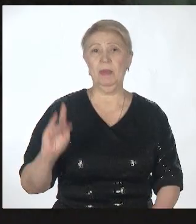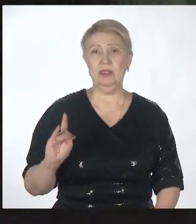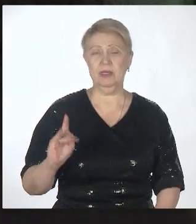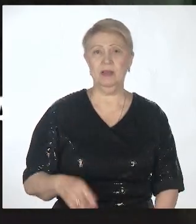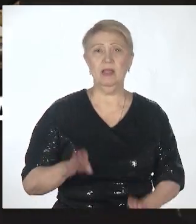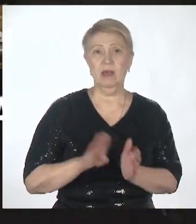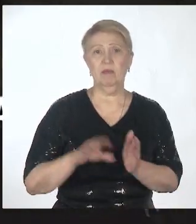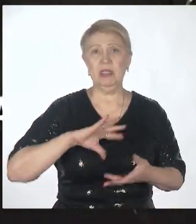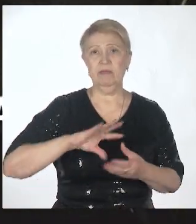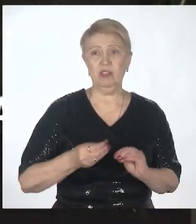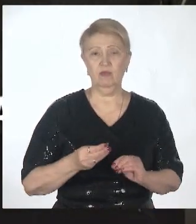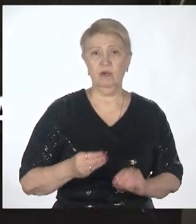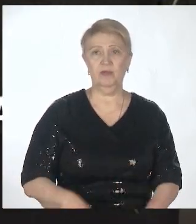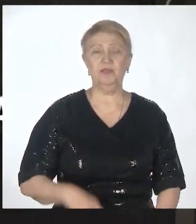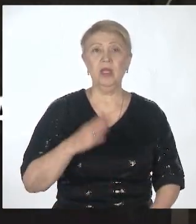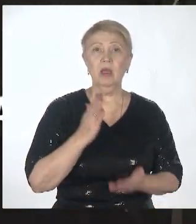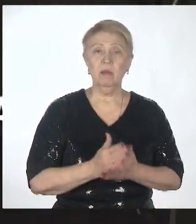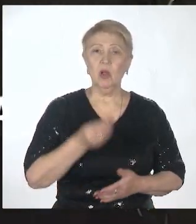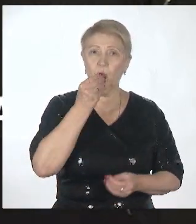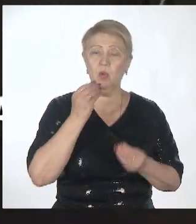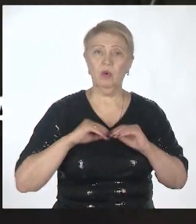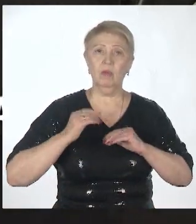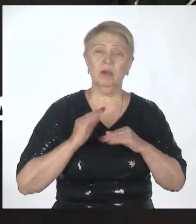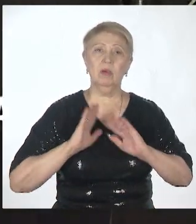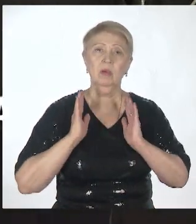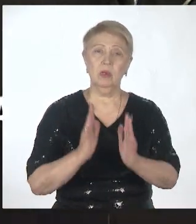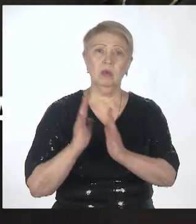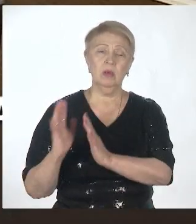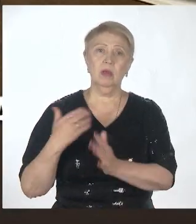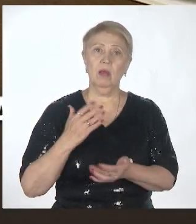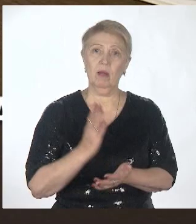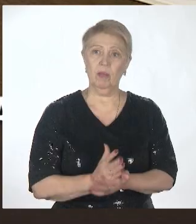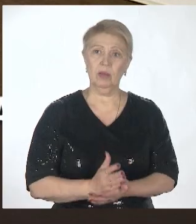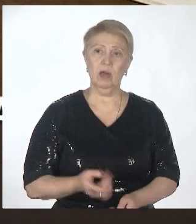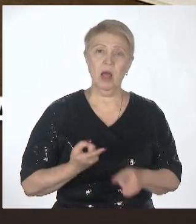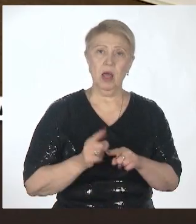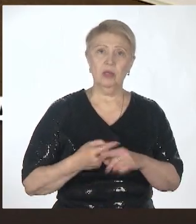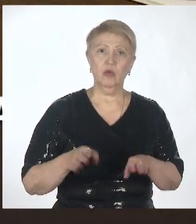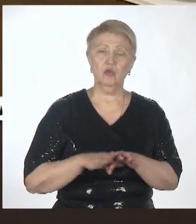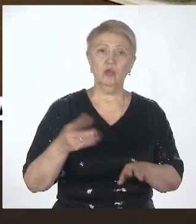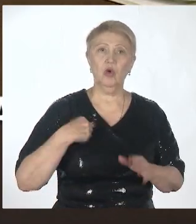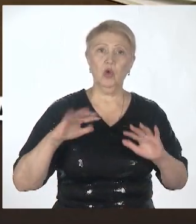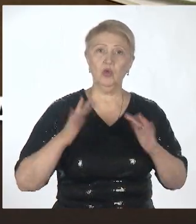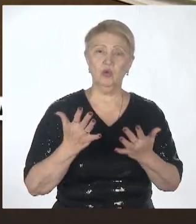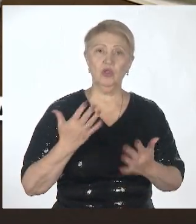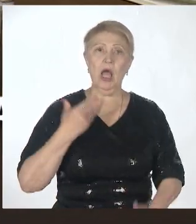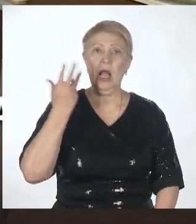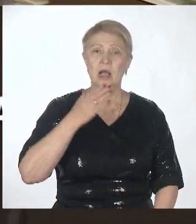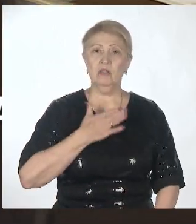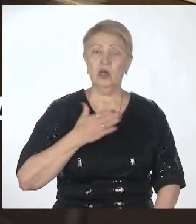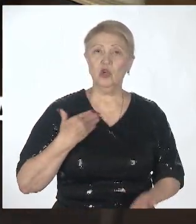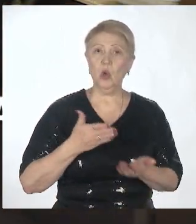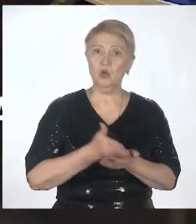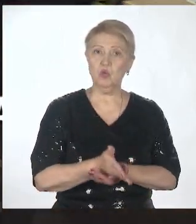просидеть без всего. Тем более фуршет для прессы стандартно был предусмотрен. Это тот случай, когда наша служба и опасна, и трудна,